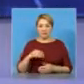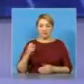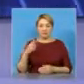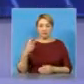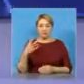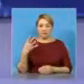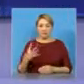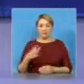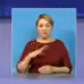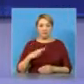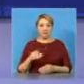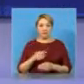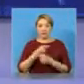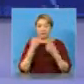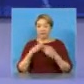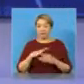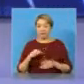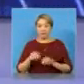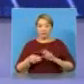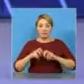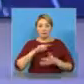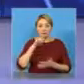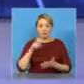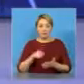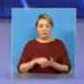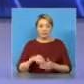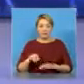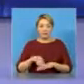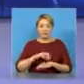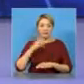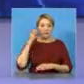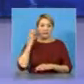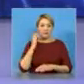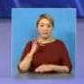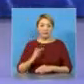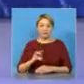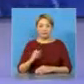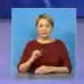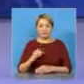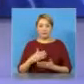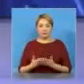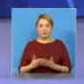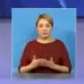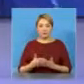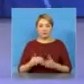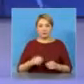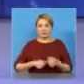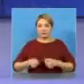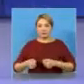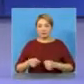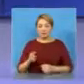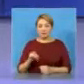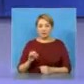и 4, дабы озвучить свои наболевшие вопросы акиму Алматинского района Амиржану Уразгалиеву и градоначальнику